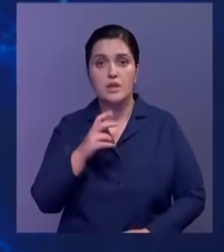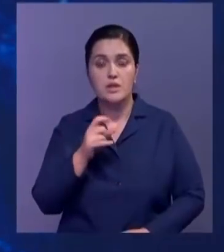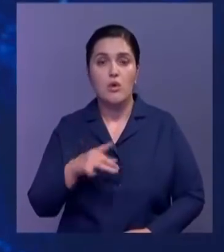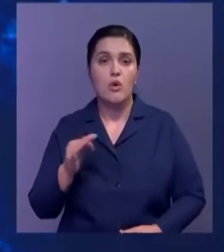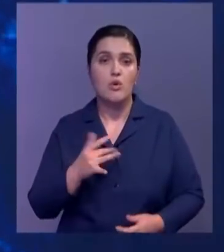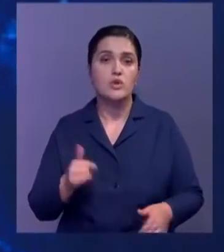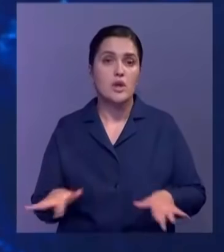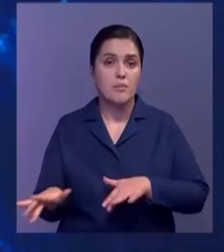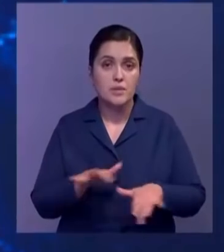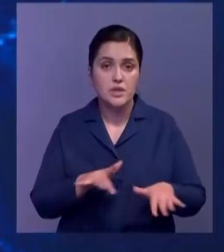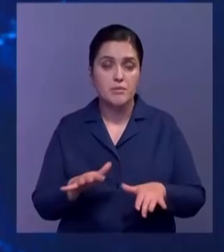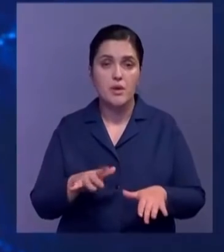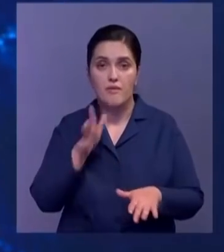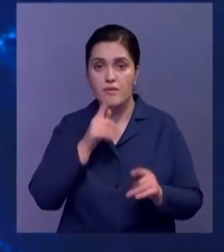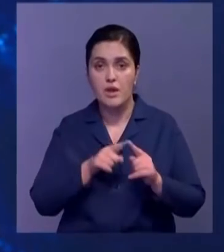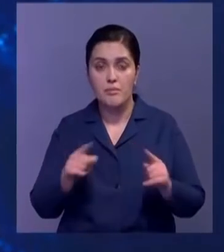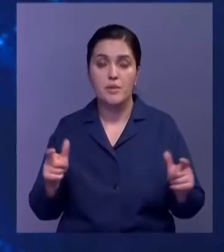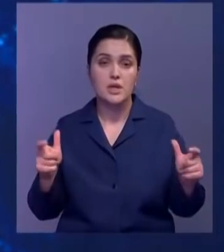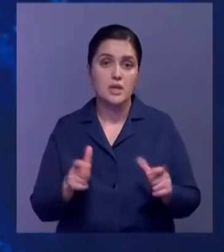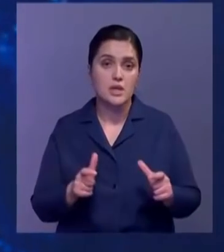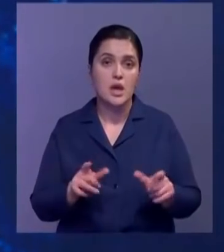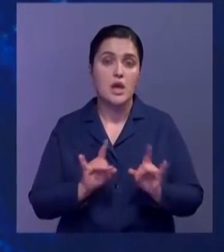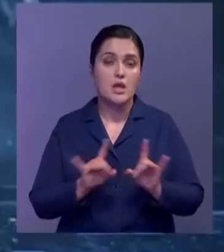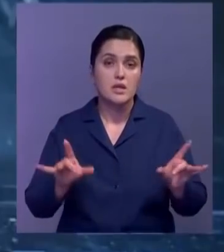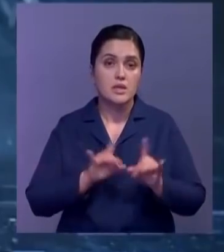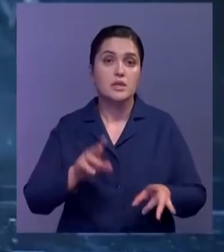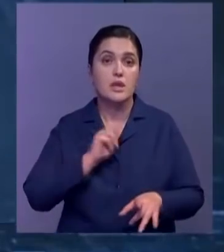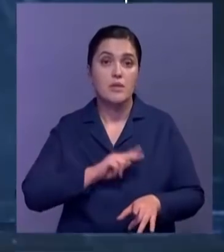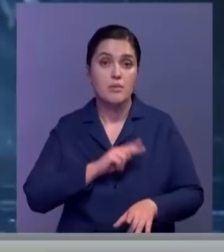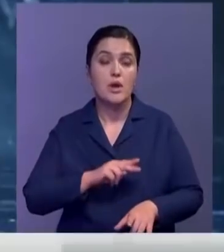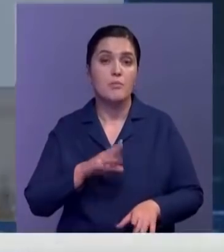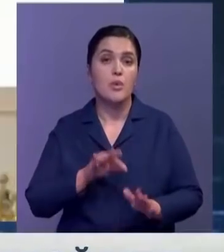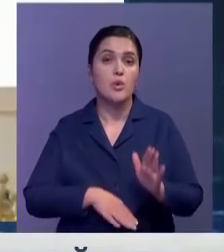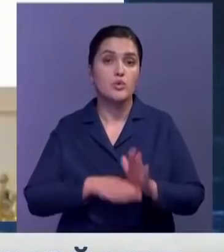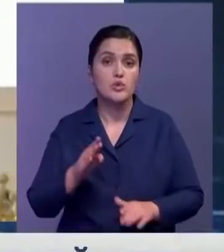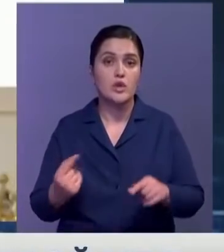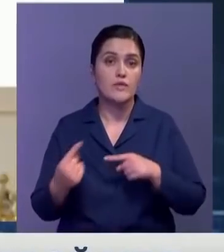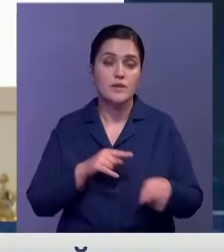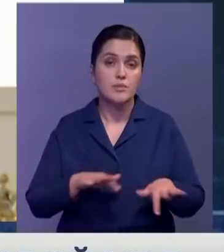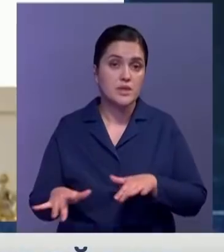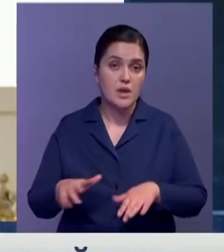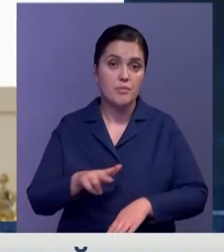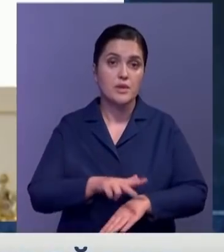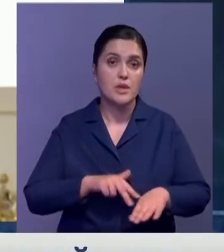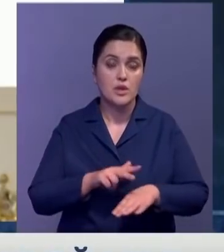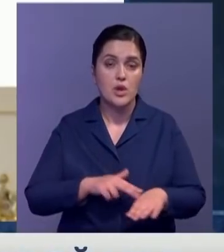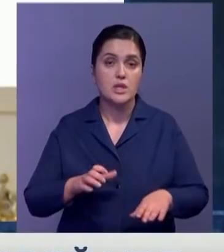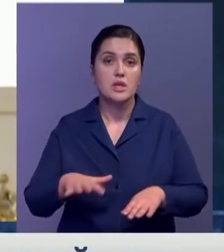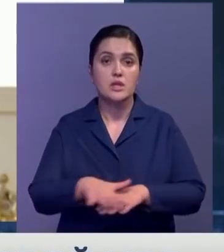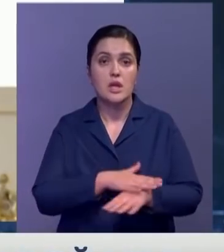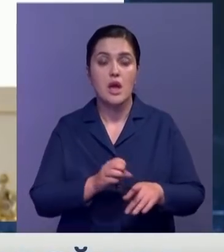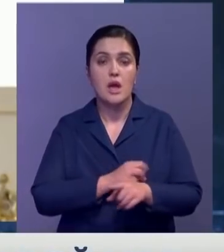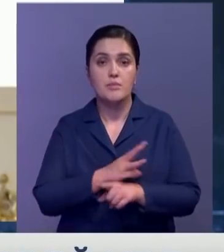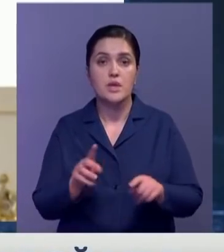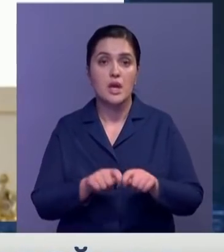период карантина. Тургумбаев рассказал о работе, проводимой по улучшению взаимодействия правоохранительных органов с населением, обеспечению открытости и прозрачности